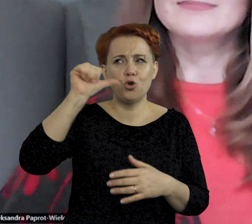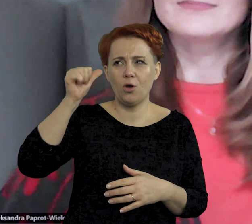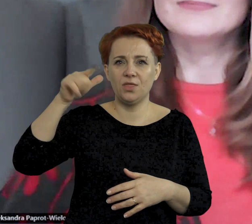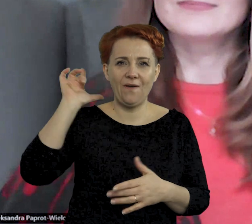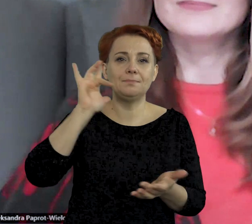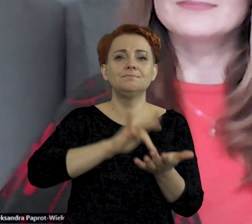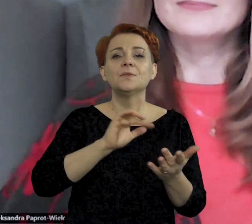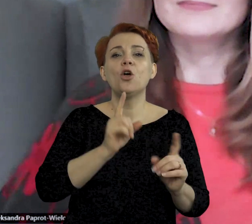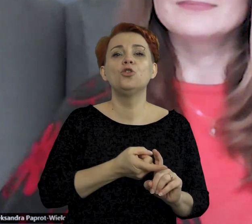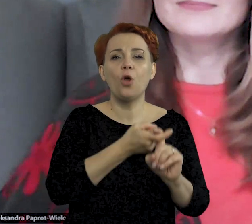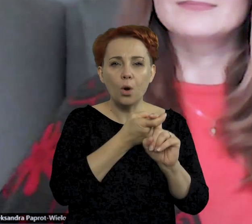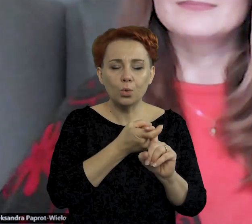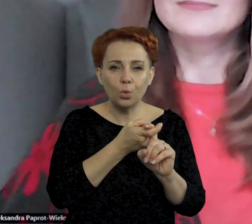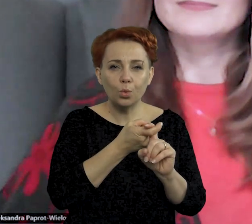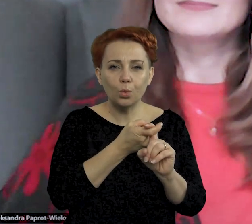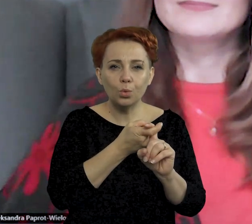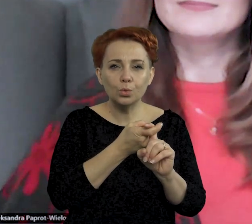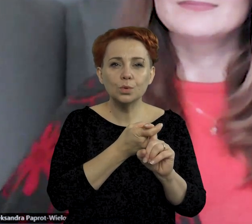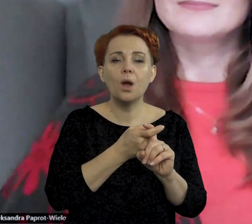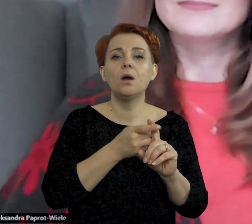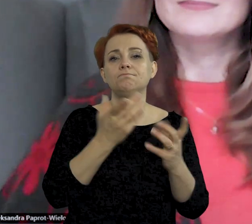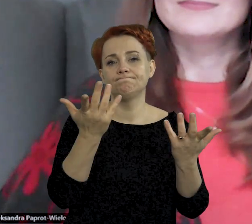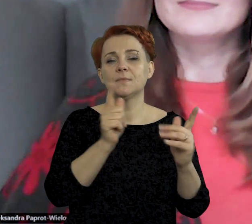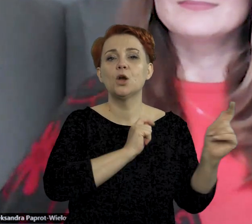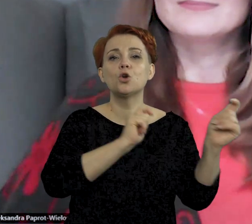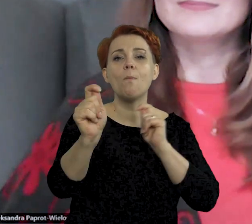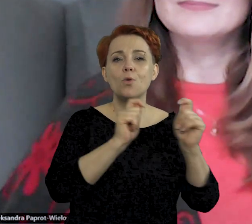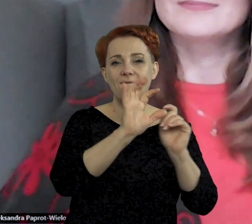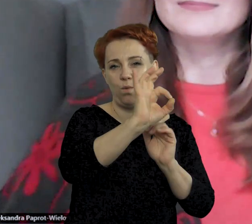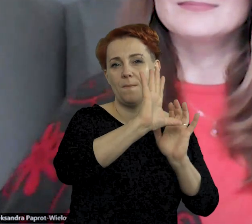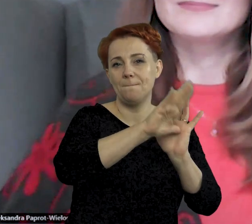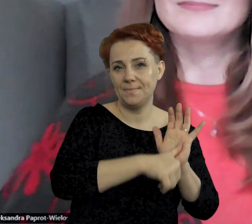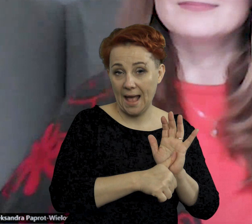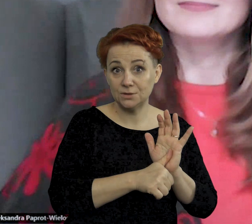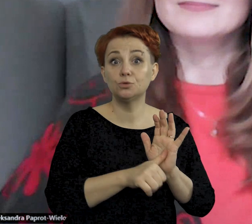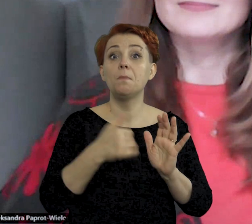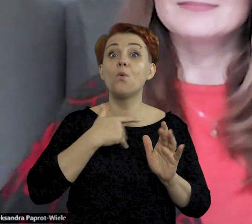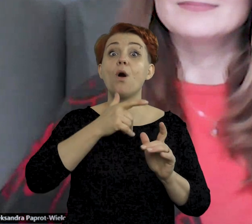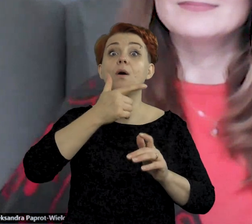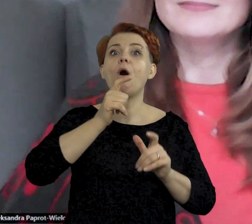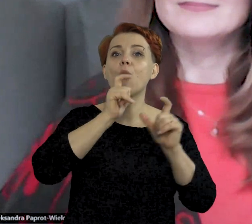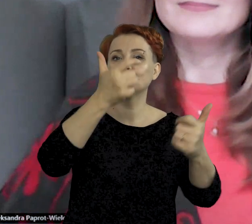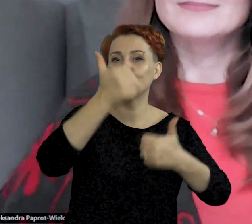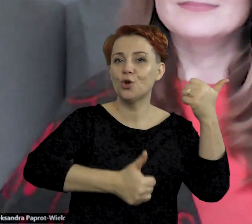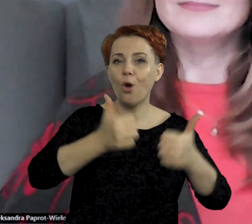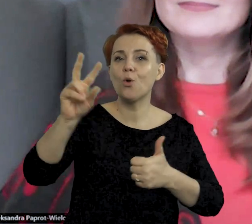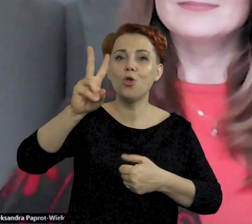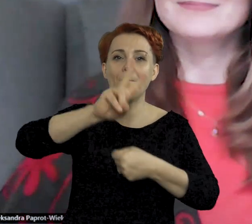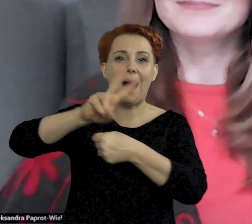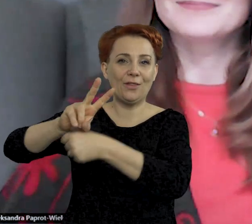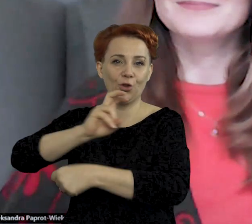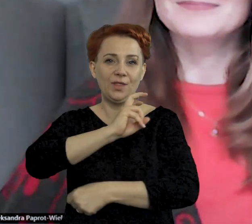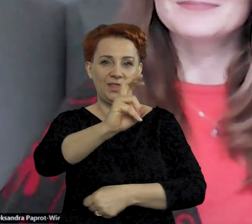Toruniu Miejskie Przedsiębiorstwo Komunikacji ogłosiło konkurs na patronów tramwajów. A w Gdańsku, jeżeli